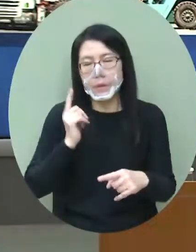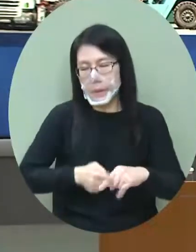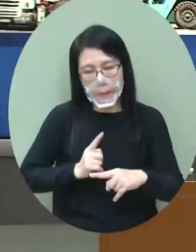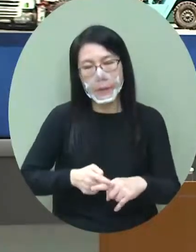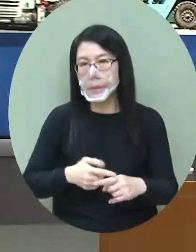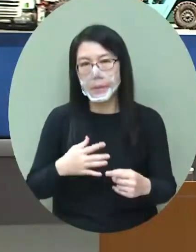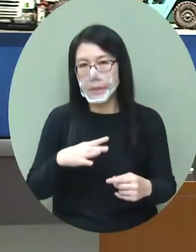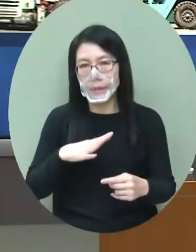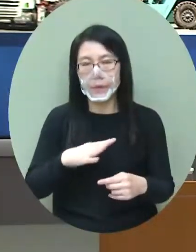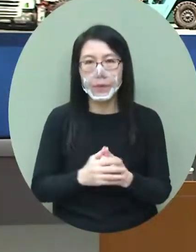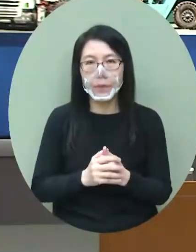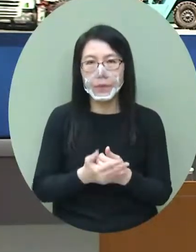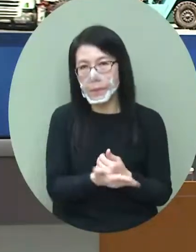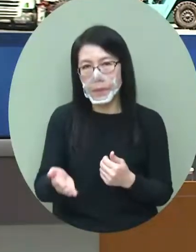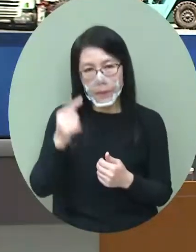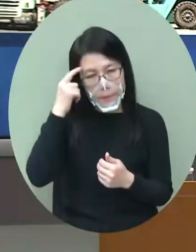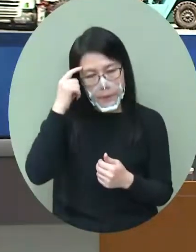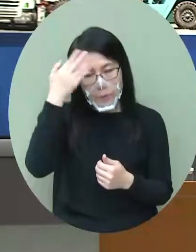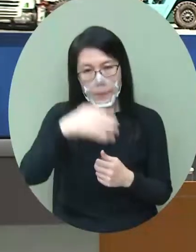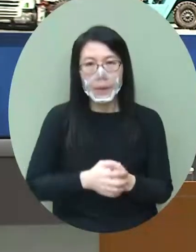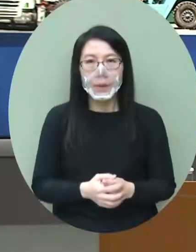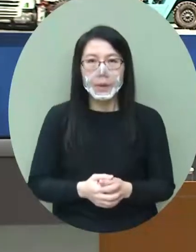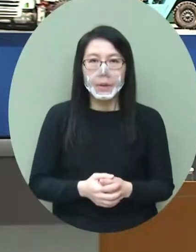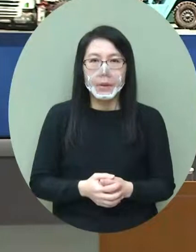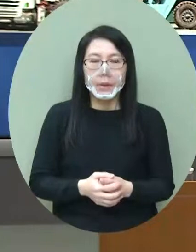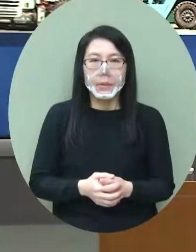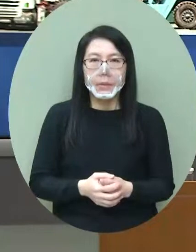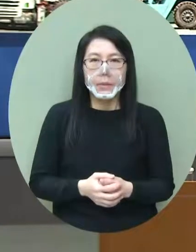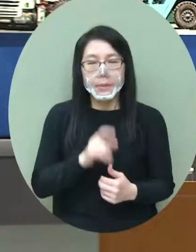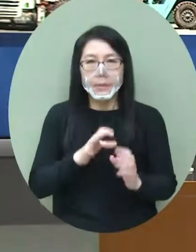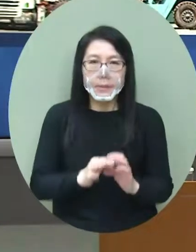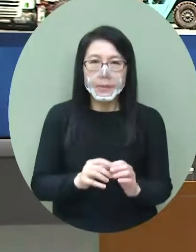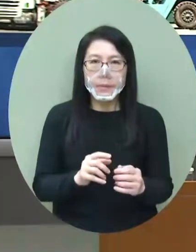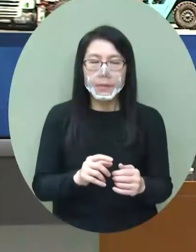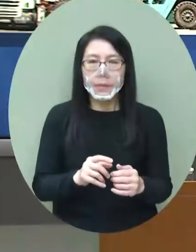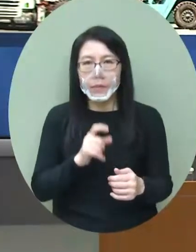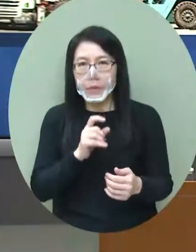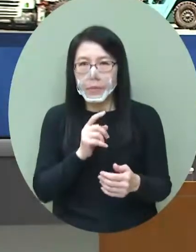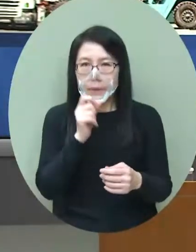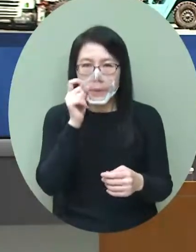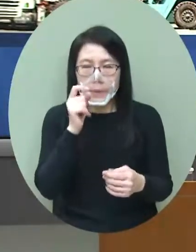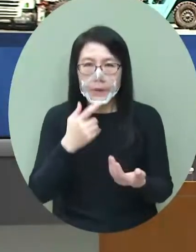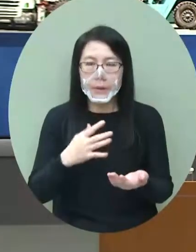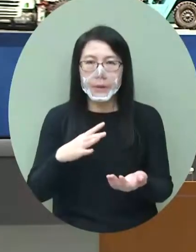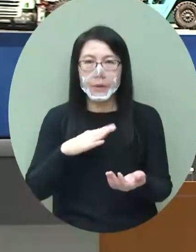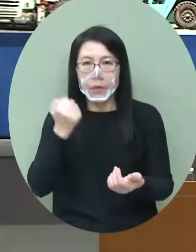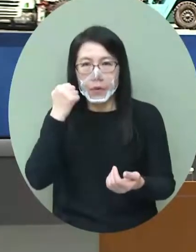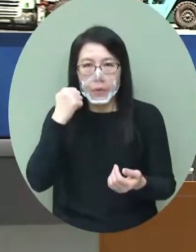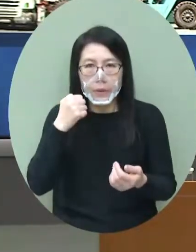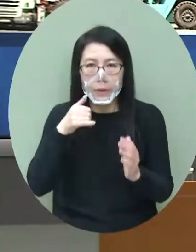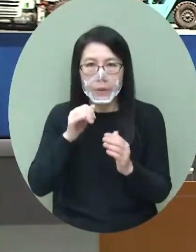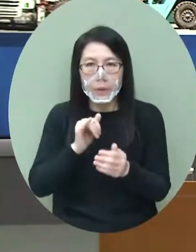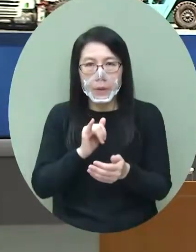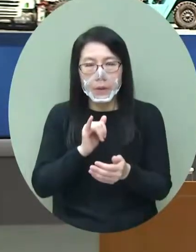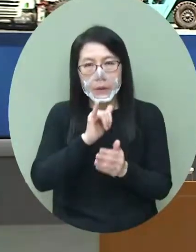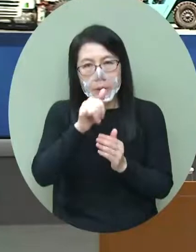是一个现实，这也是大家需要理解的。至于您讲的个别个案，就是有些长